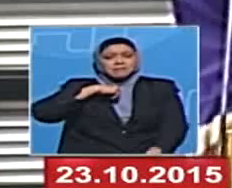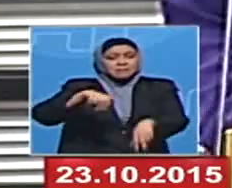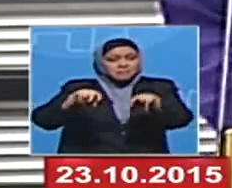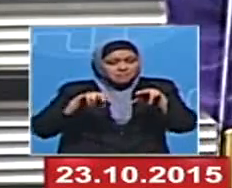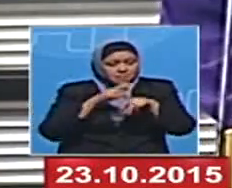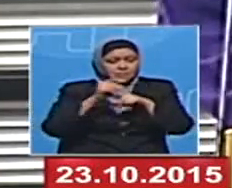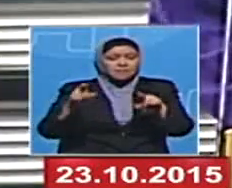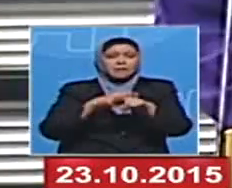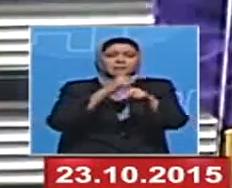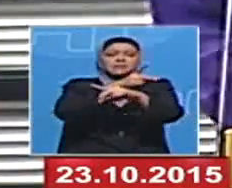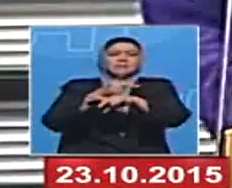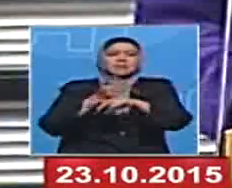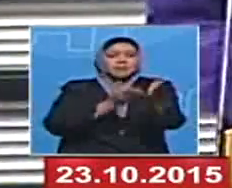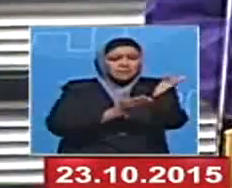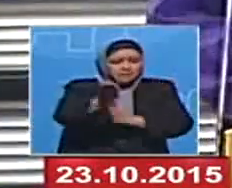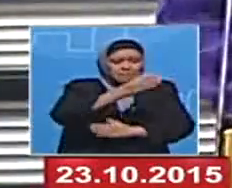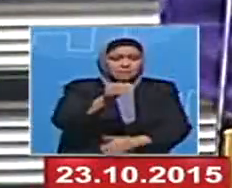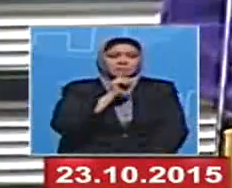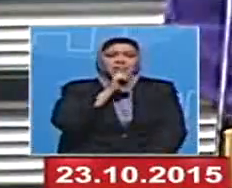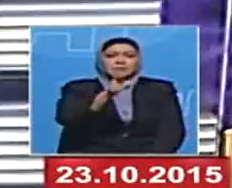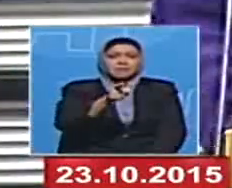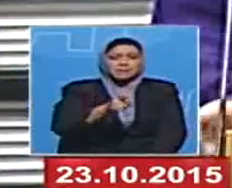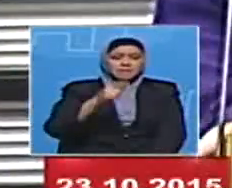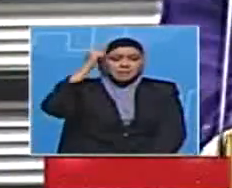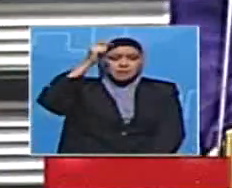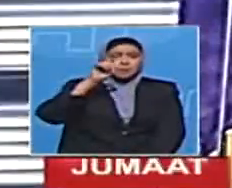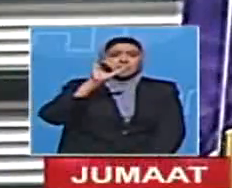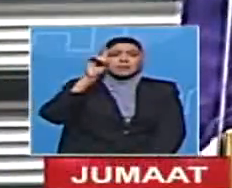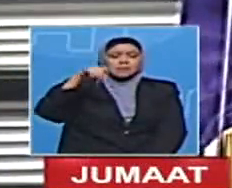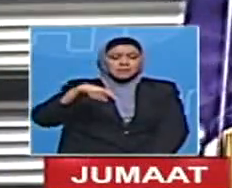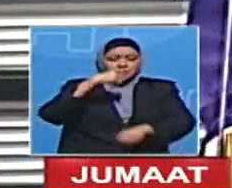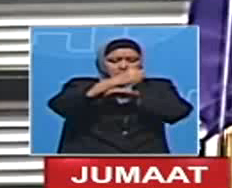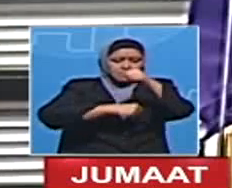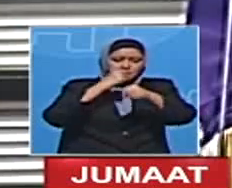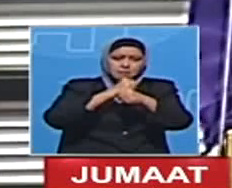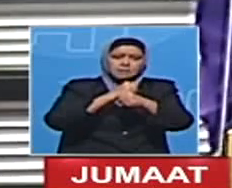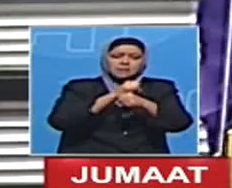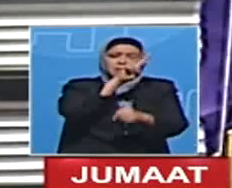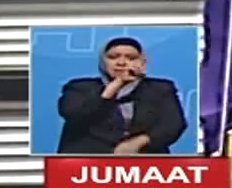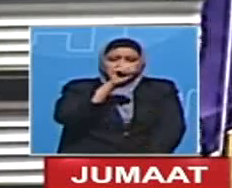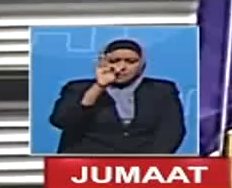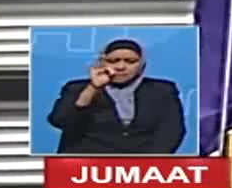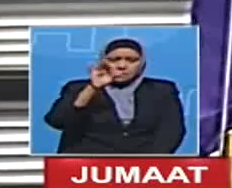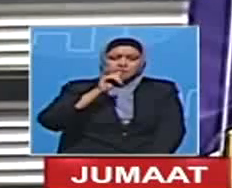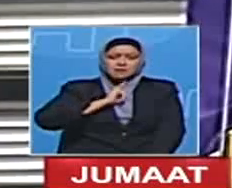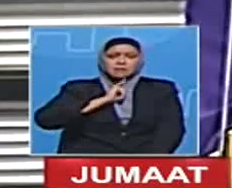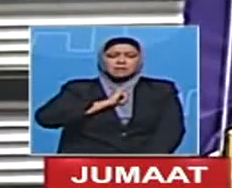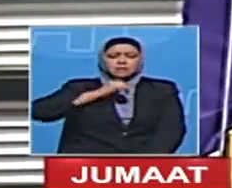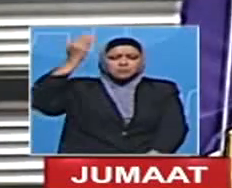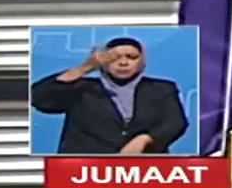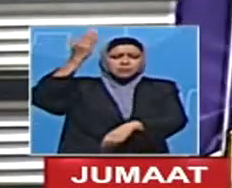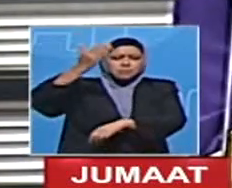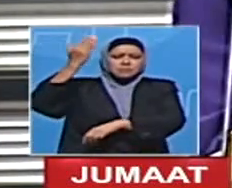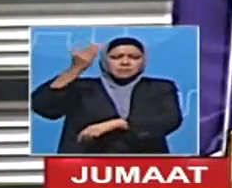tuan yang di-pertua sejak Mac tahun 2009 Saya telah membentangkan lebih 11 dokumen